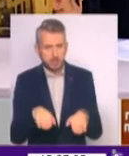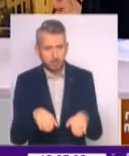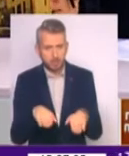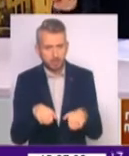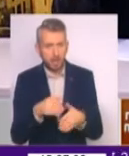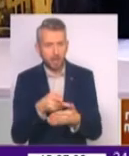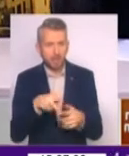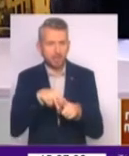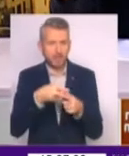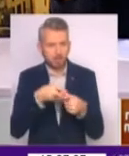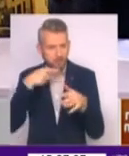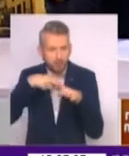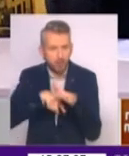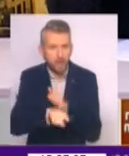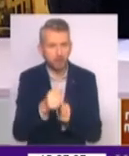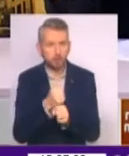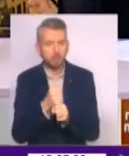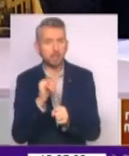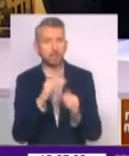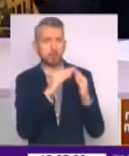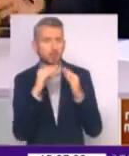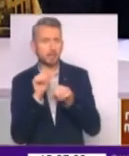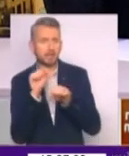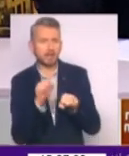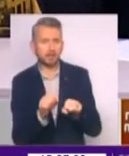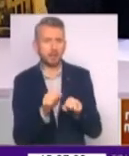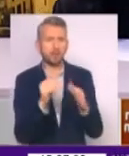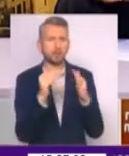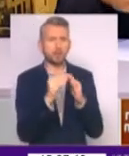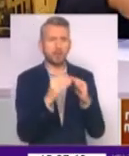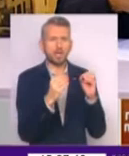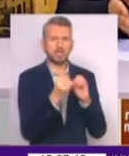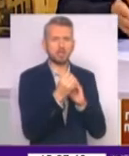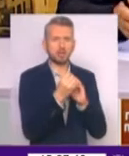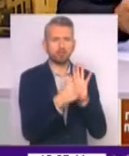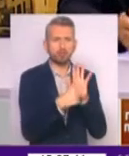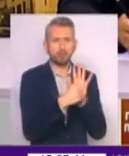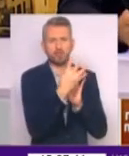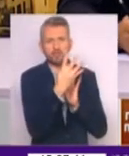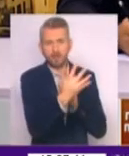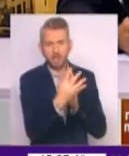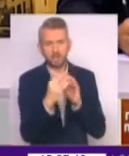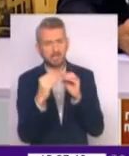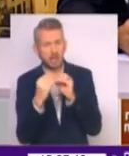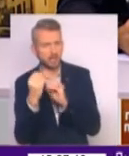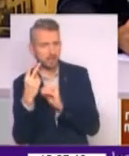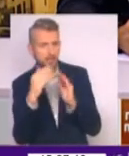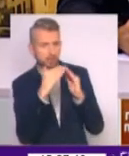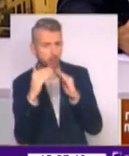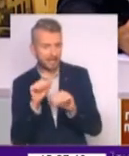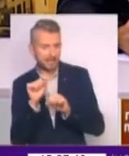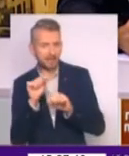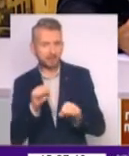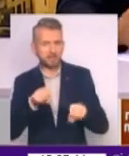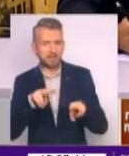напівтунель. Да, і захистити будинки 12, 10, 6, 4, загустити захисним екраном,